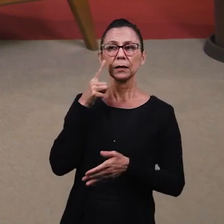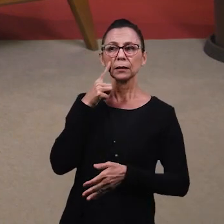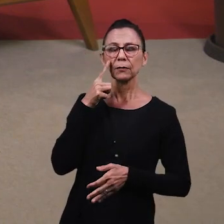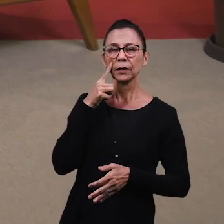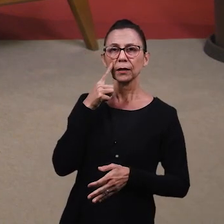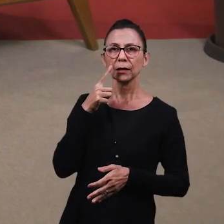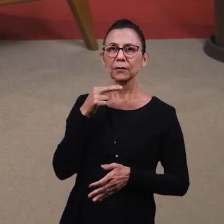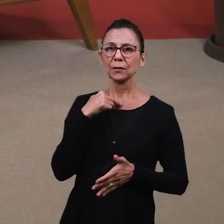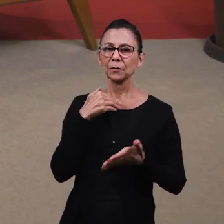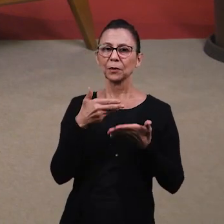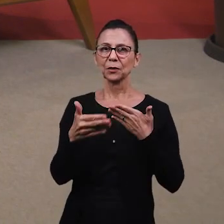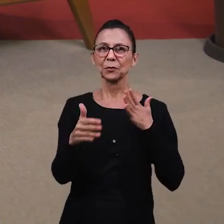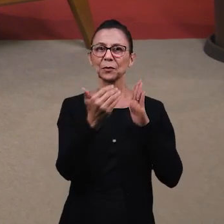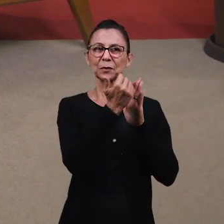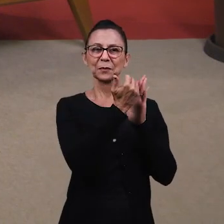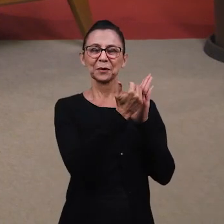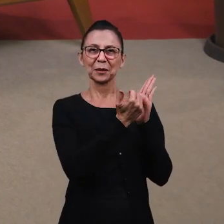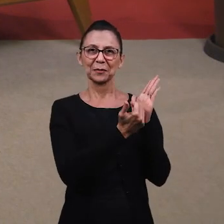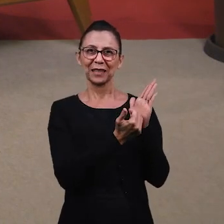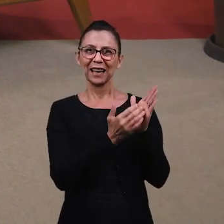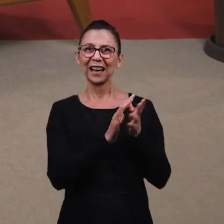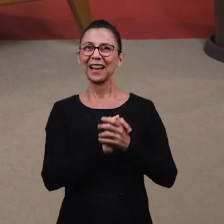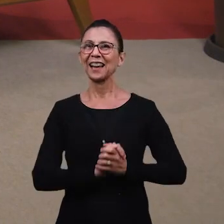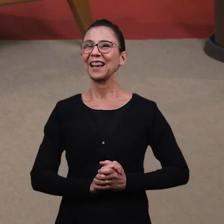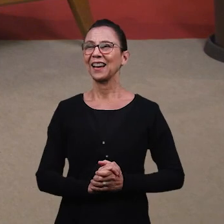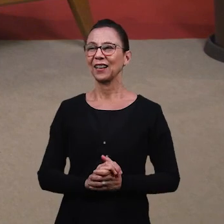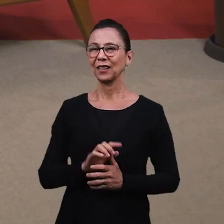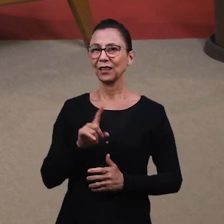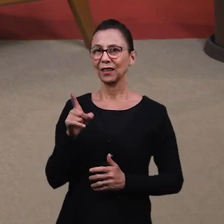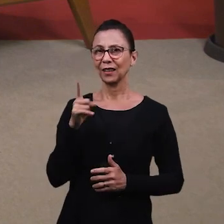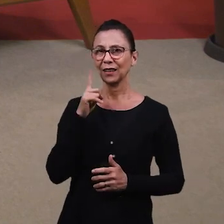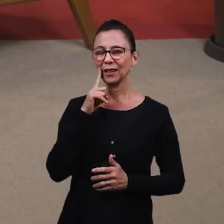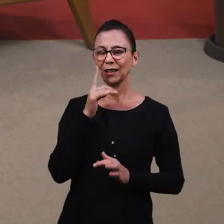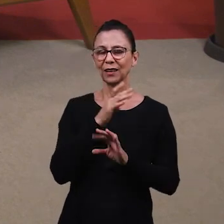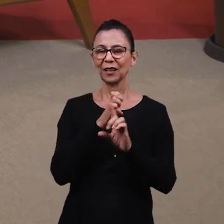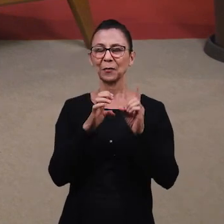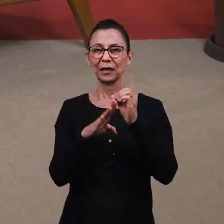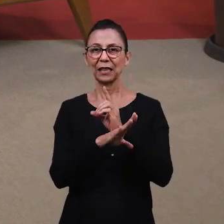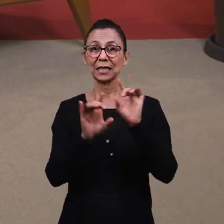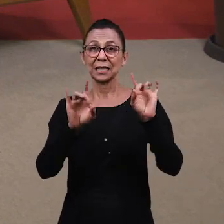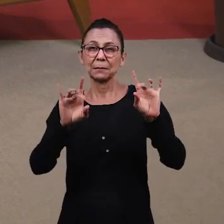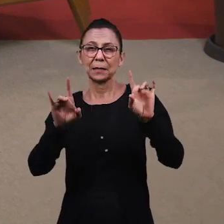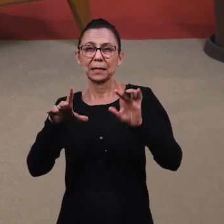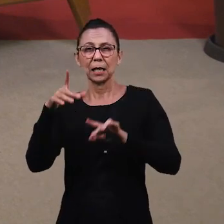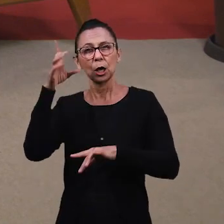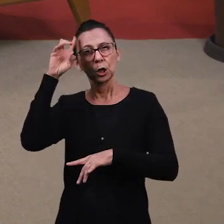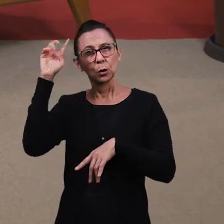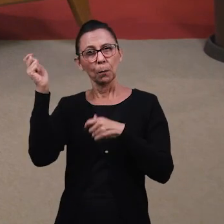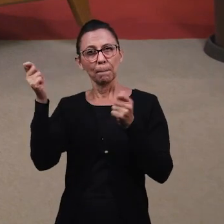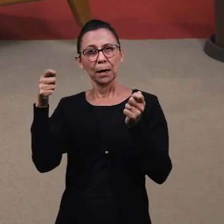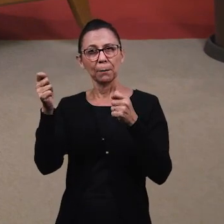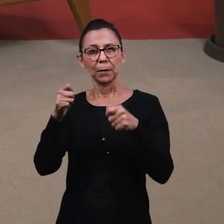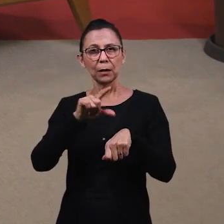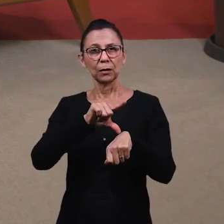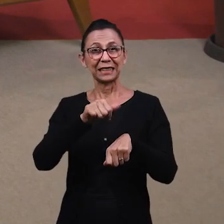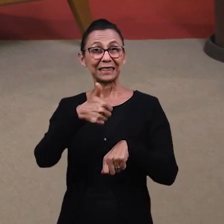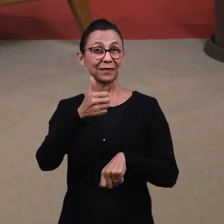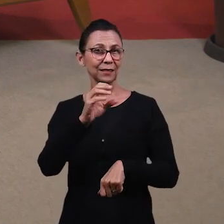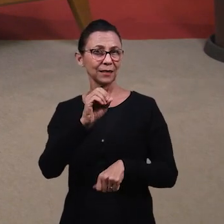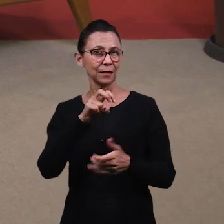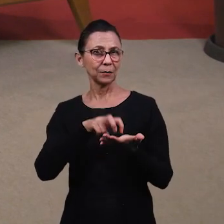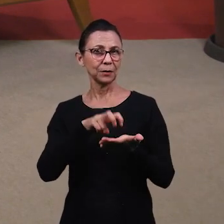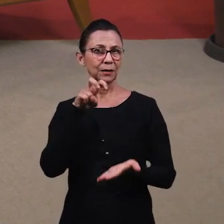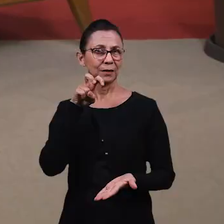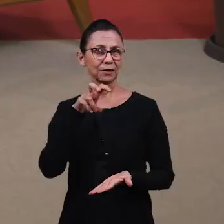chrétienne Maranatha sur YouTube et ne ratez pas notre programmation. Une, c'est spécial, l'école publique dominicale tous les dimanches à 10h